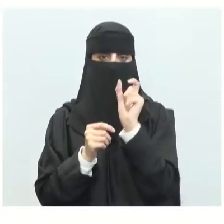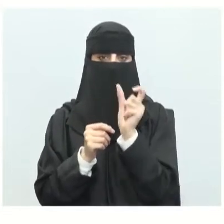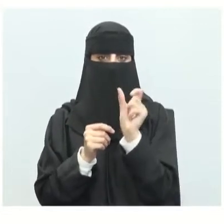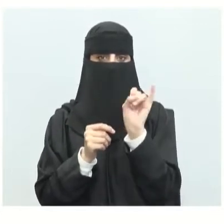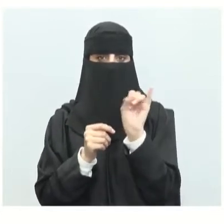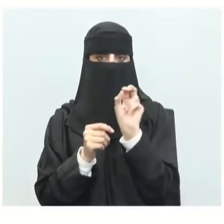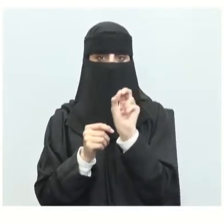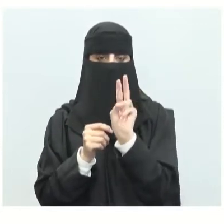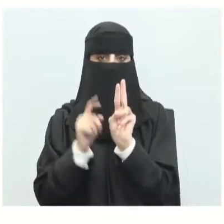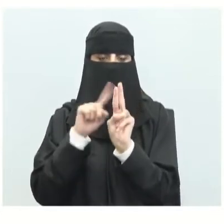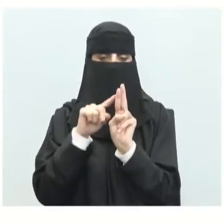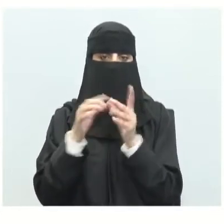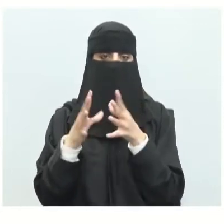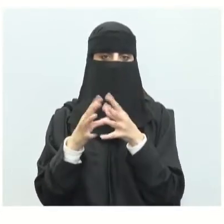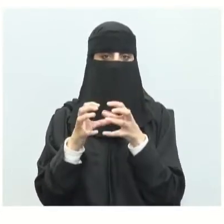الكلمه